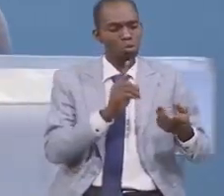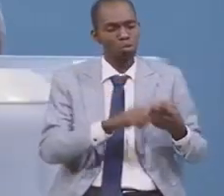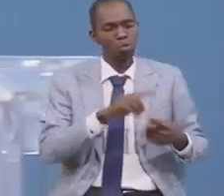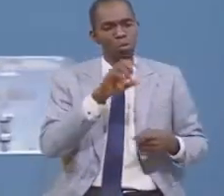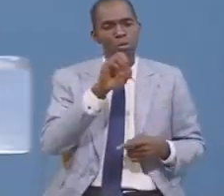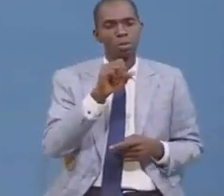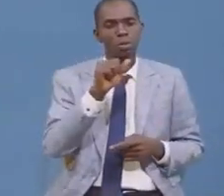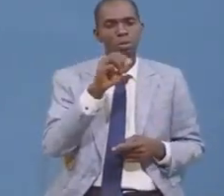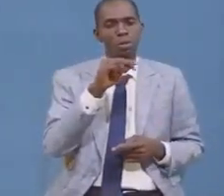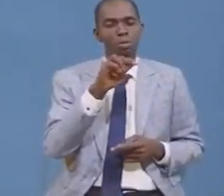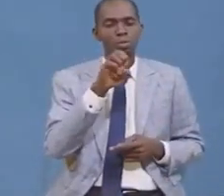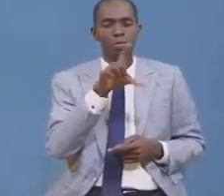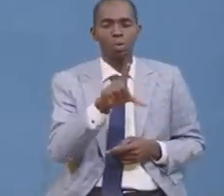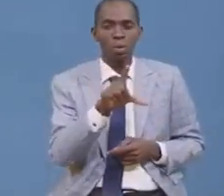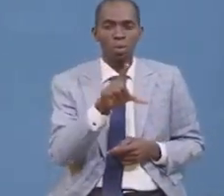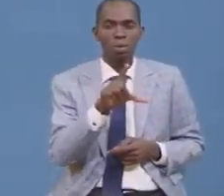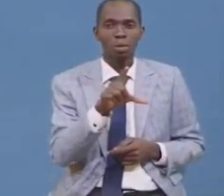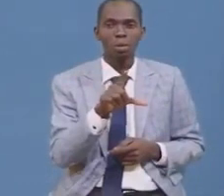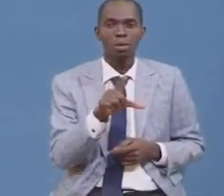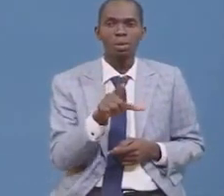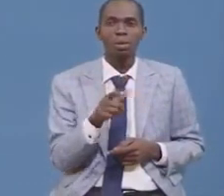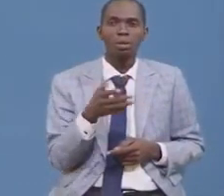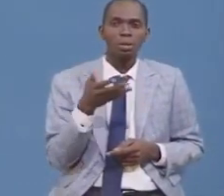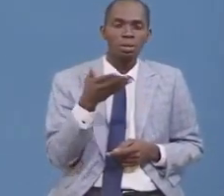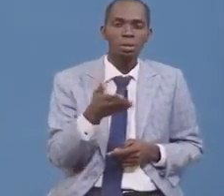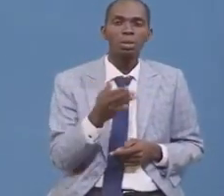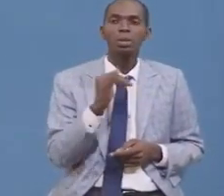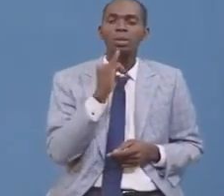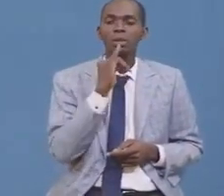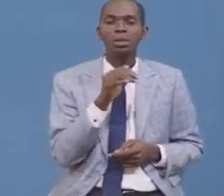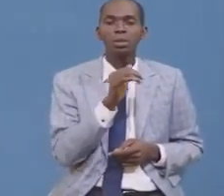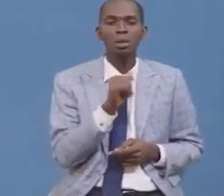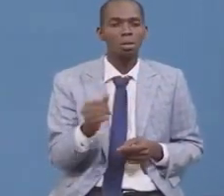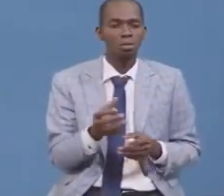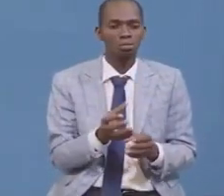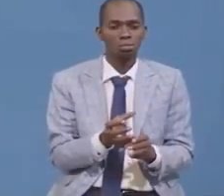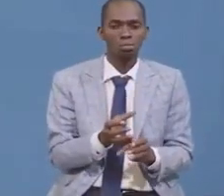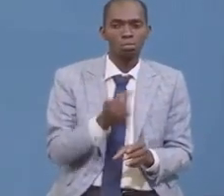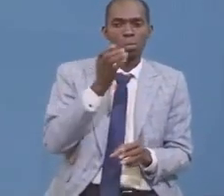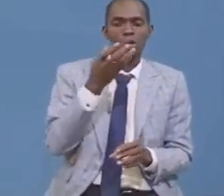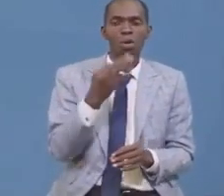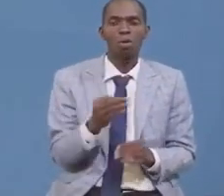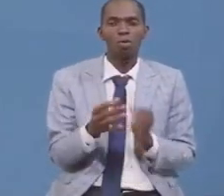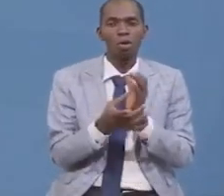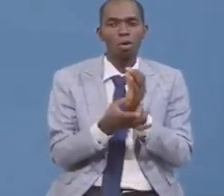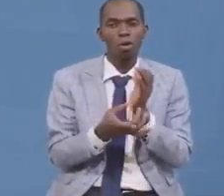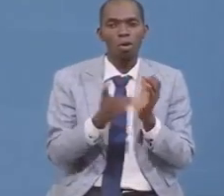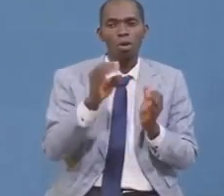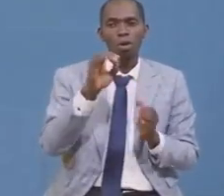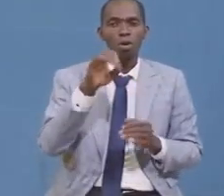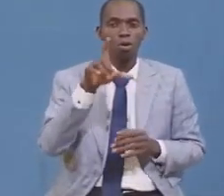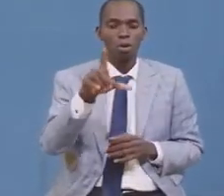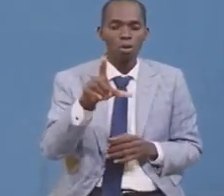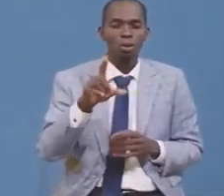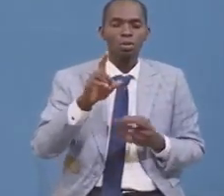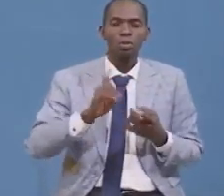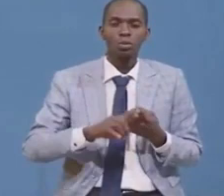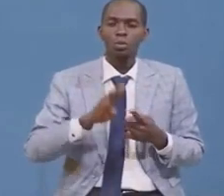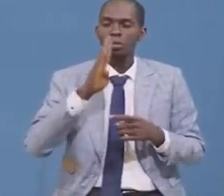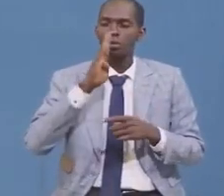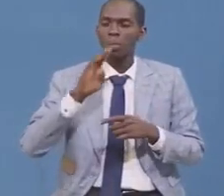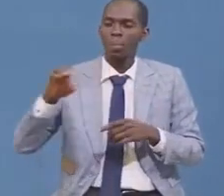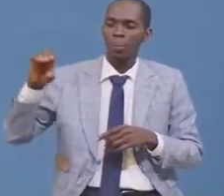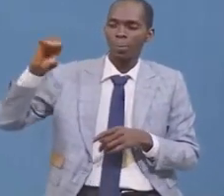తీసుకురాబడ్డారు. There is the horn of oil. ఇక్కడ తైలముతో నింపబడిన కొమ్ము ఉంది. To be poured on